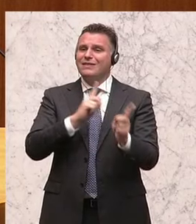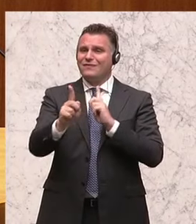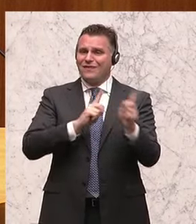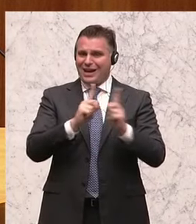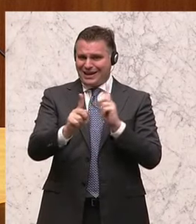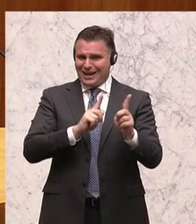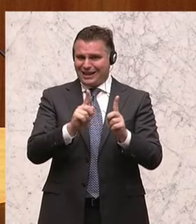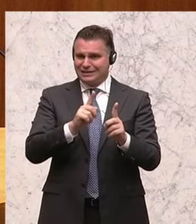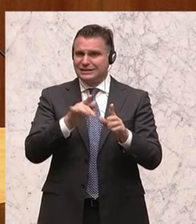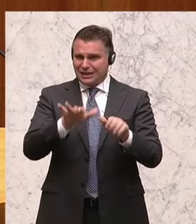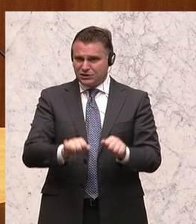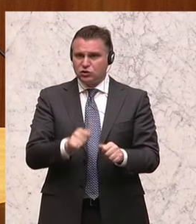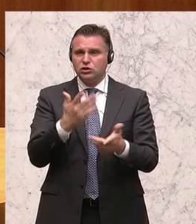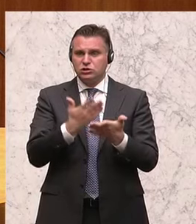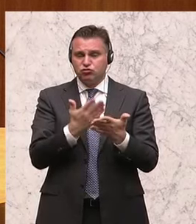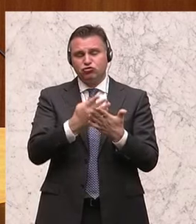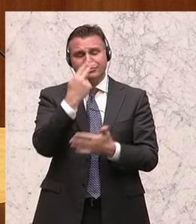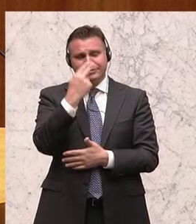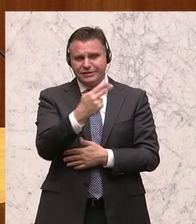nur